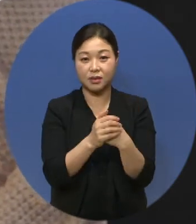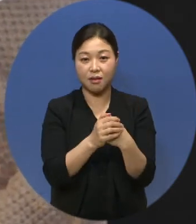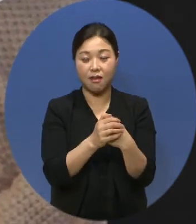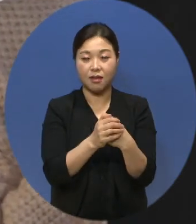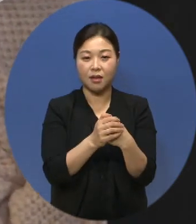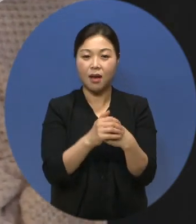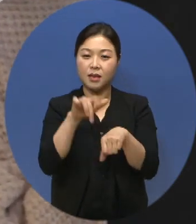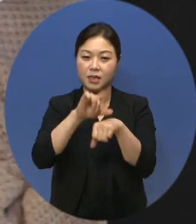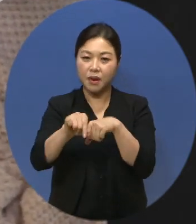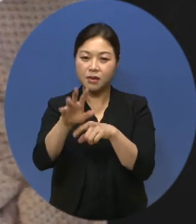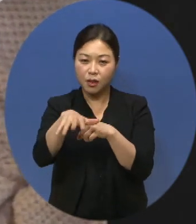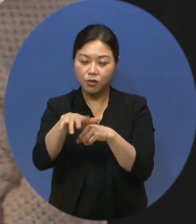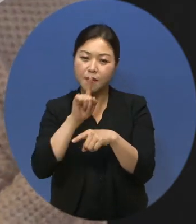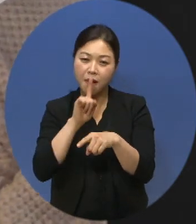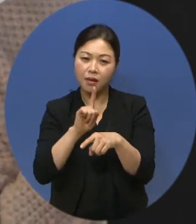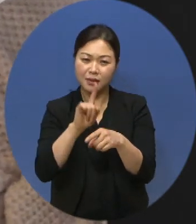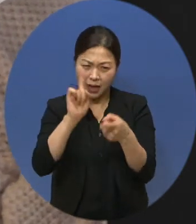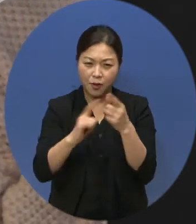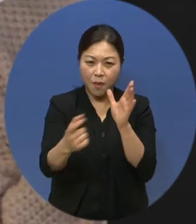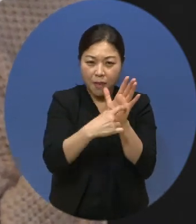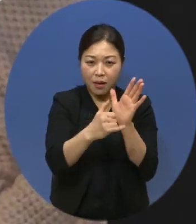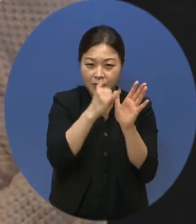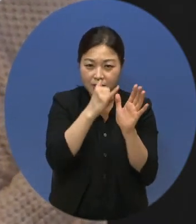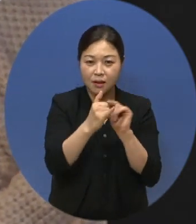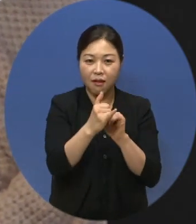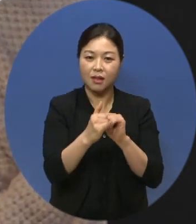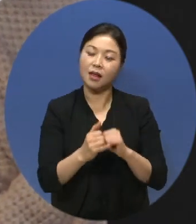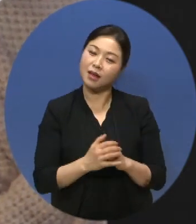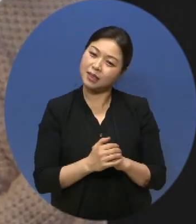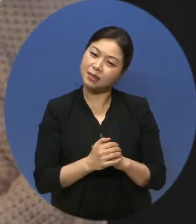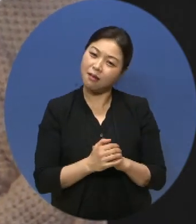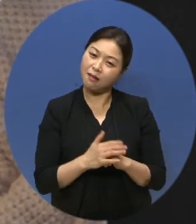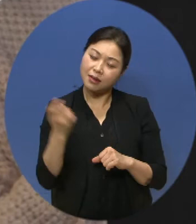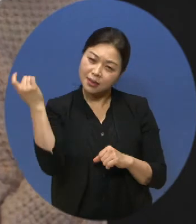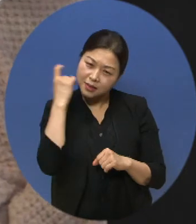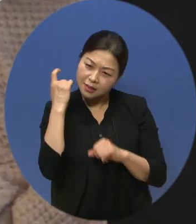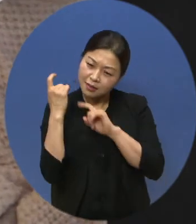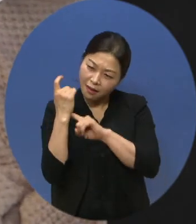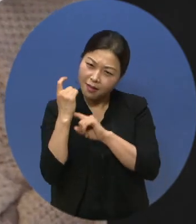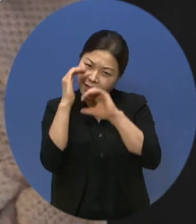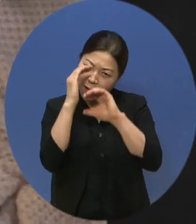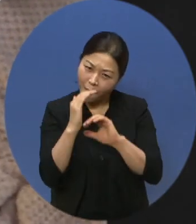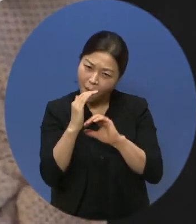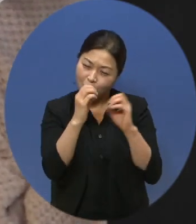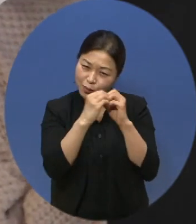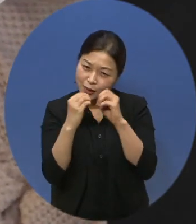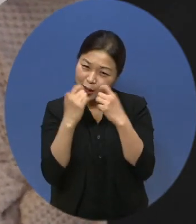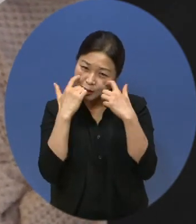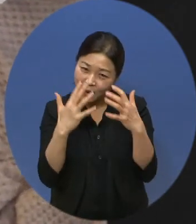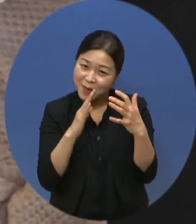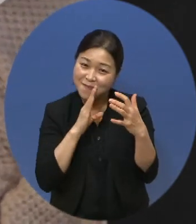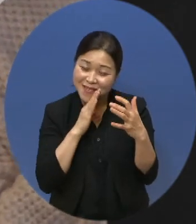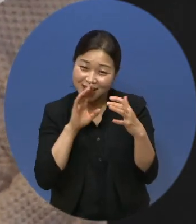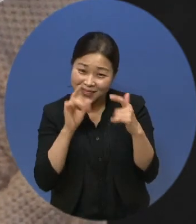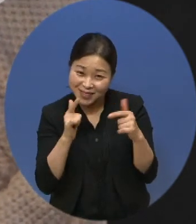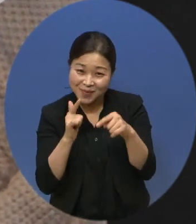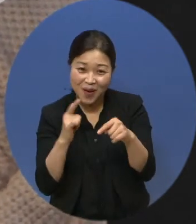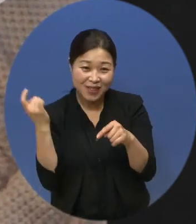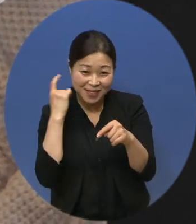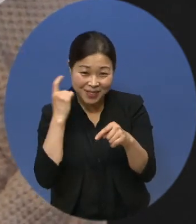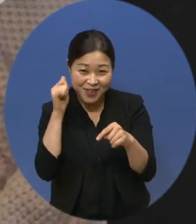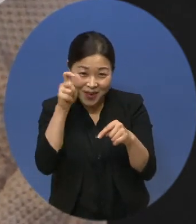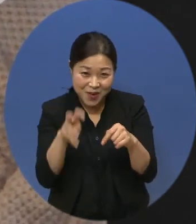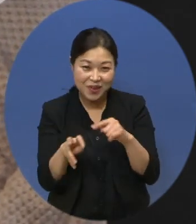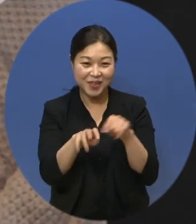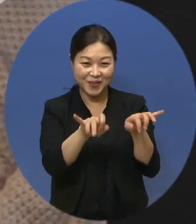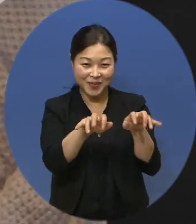사투리를 그대로 넣었어요. 그래서 사실 어우. 쓰면서도 아 이게 들은 게 내가 정확히 맞겠지 하면서 이렇게 여러 번 듣고 하면서